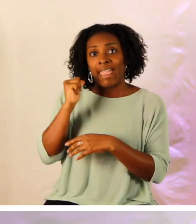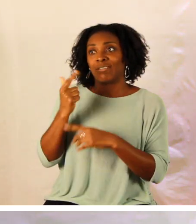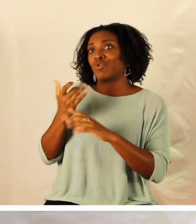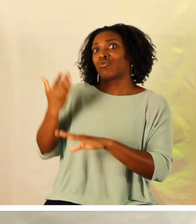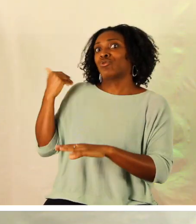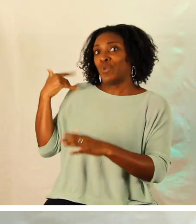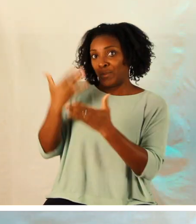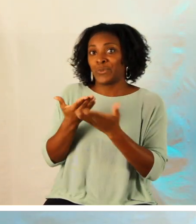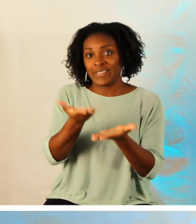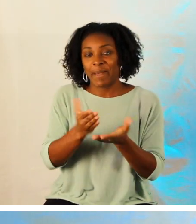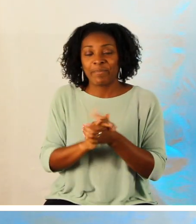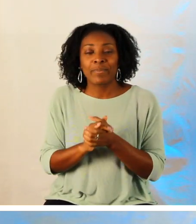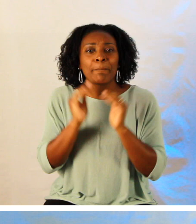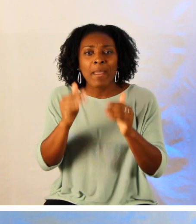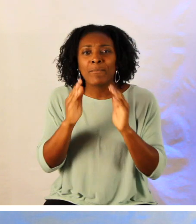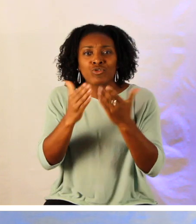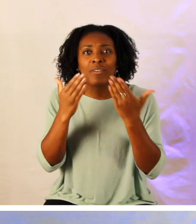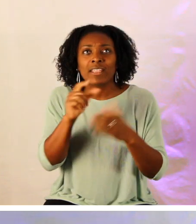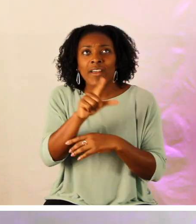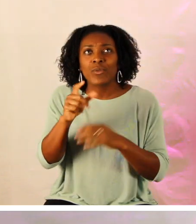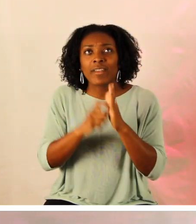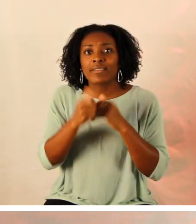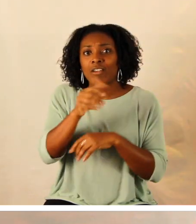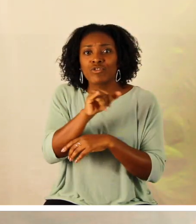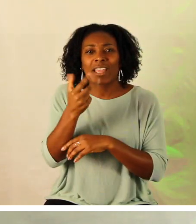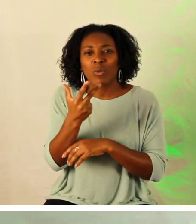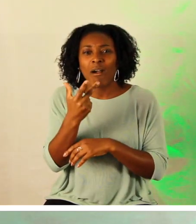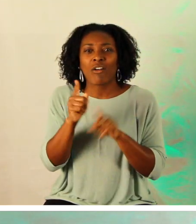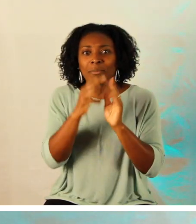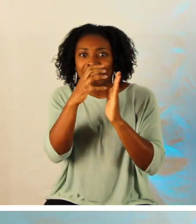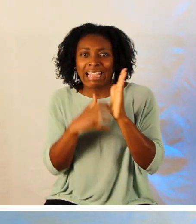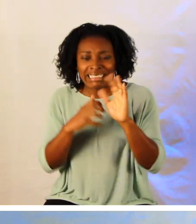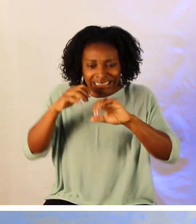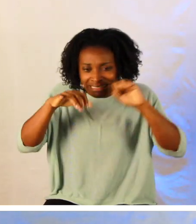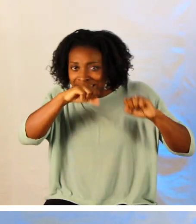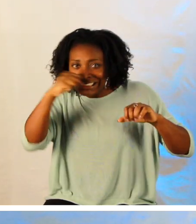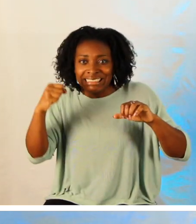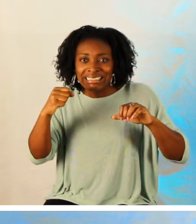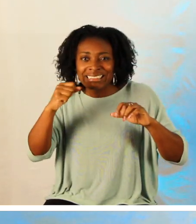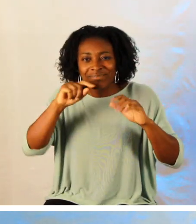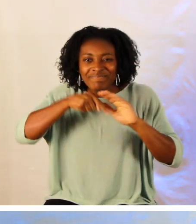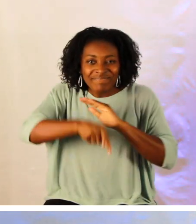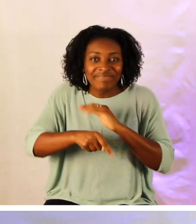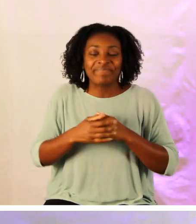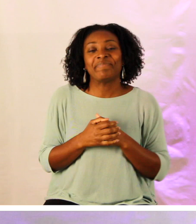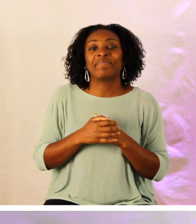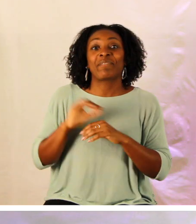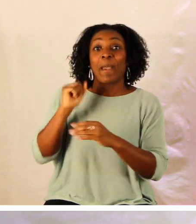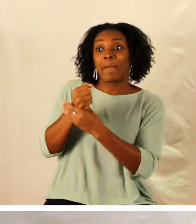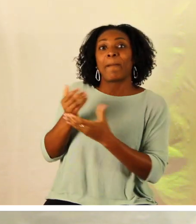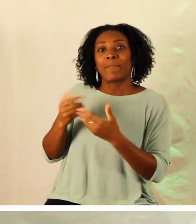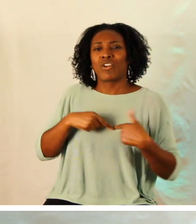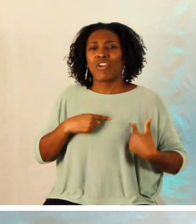avant-hier. Toujours Genèse 22, versets 1 à 3, on va décortiquer le texte. Donc on a vu hier que Abraham avait ce